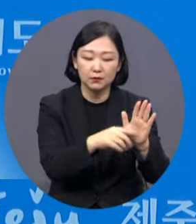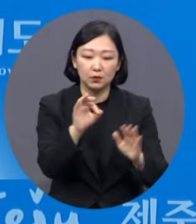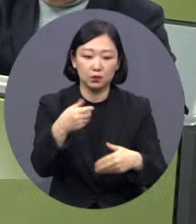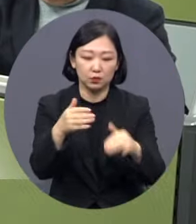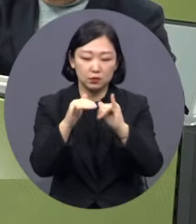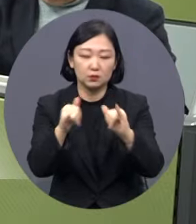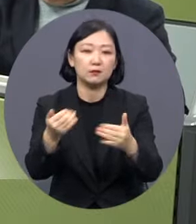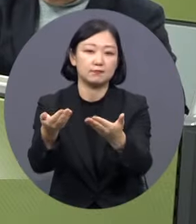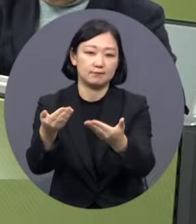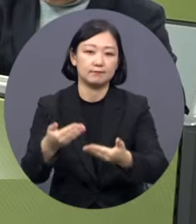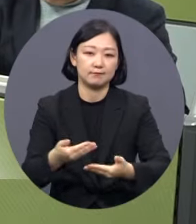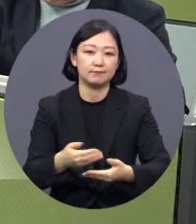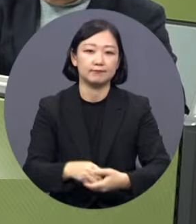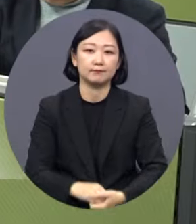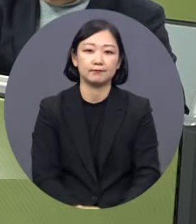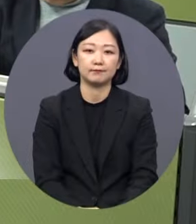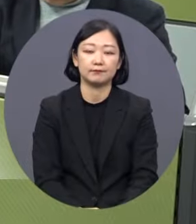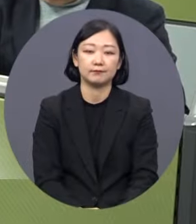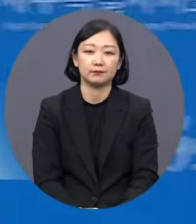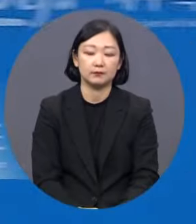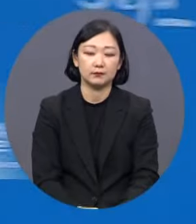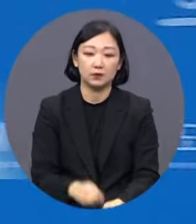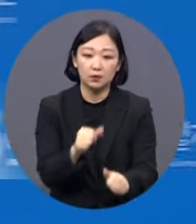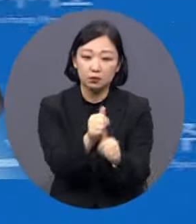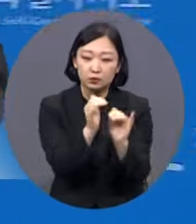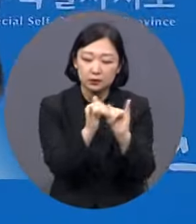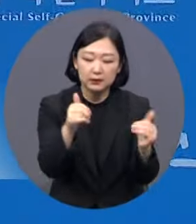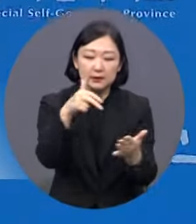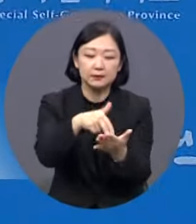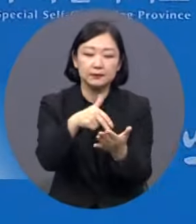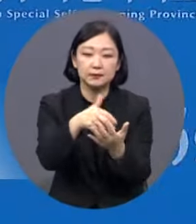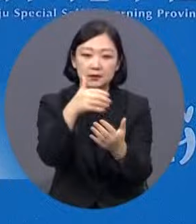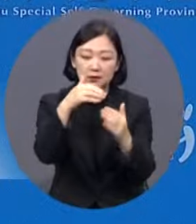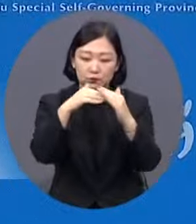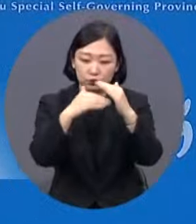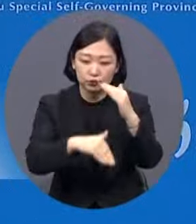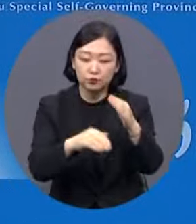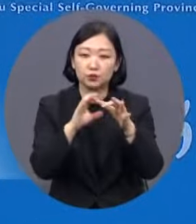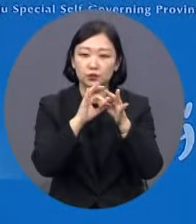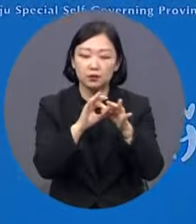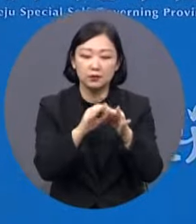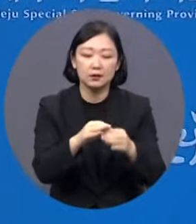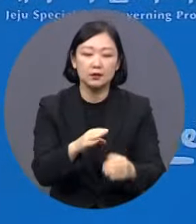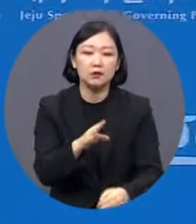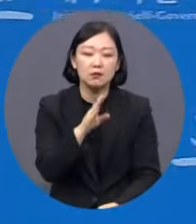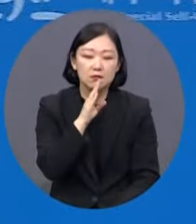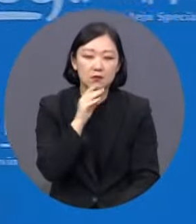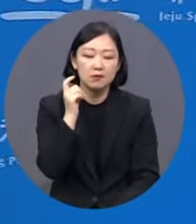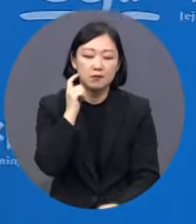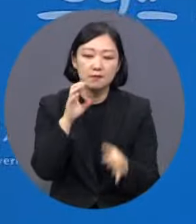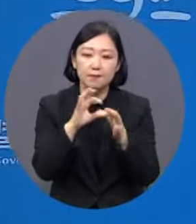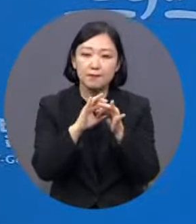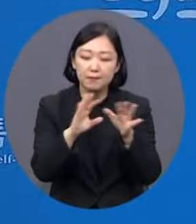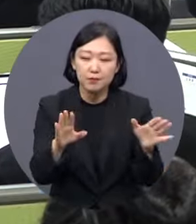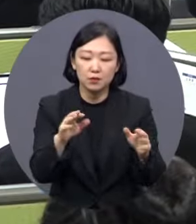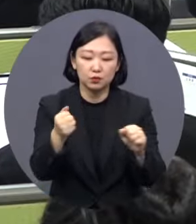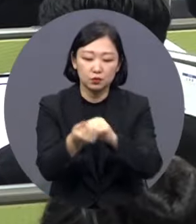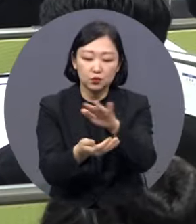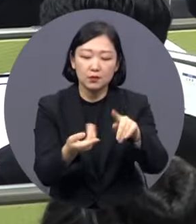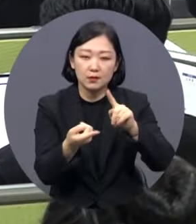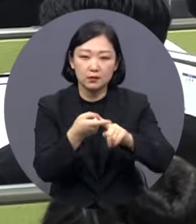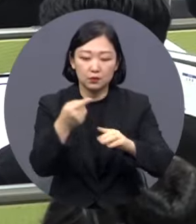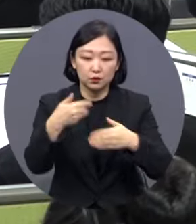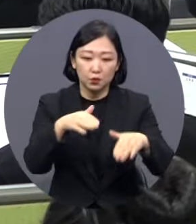수용했다고 밝혔습니다 김 부지사는 입장문을 통해 진위 여부를 떠나 논란에 대해 도민과